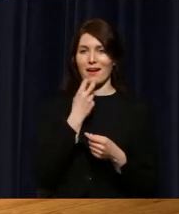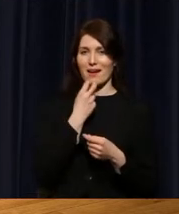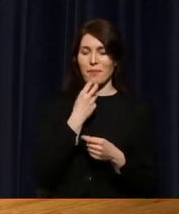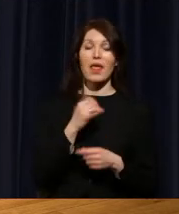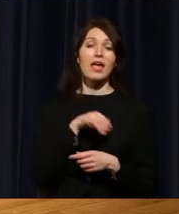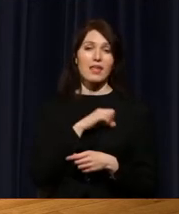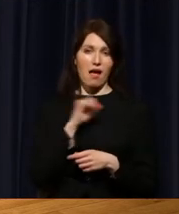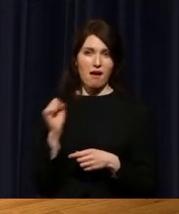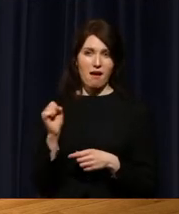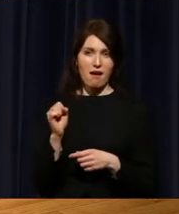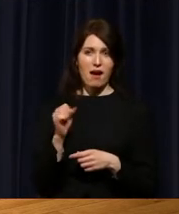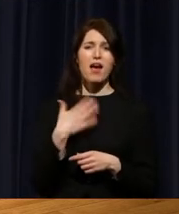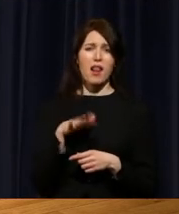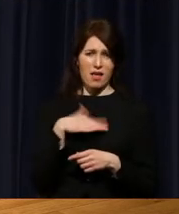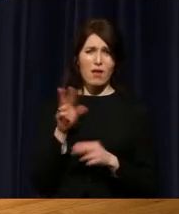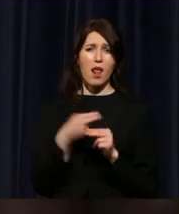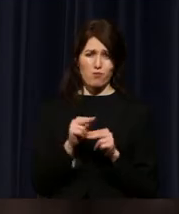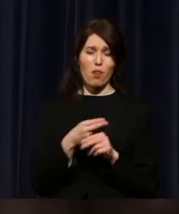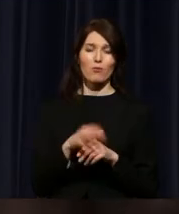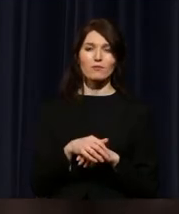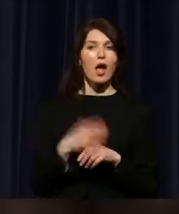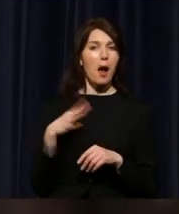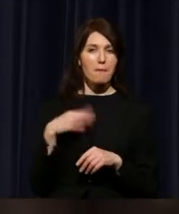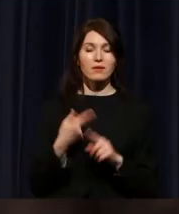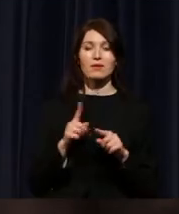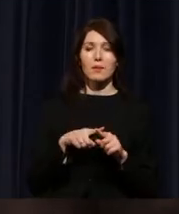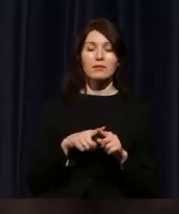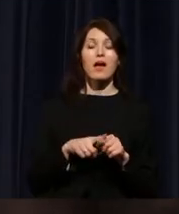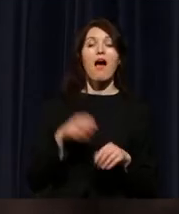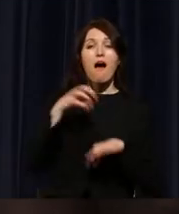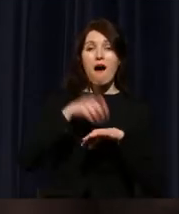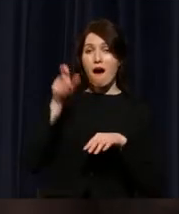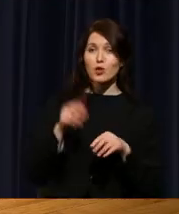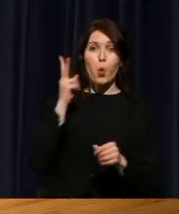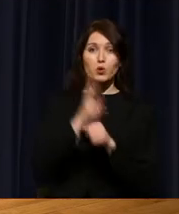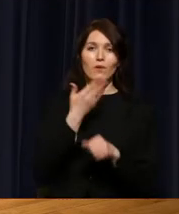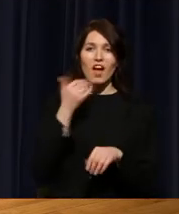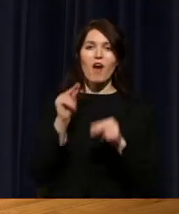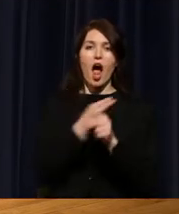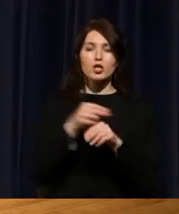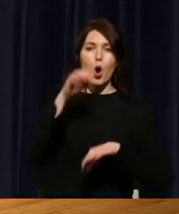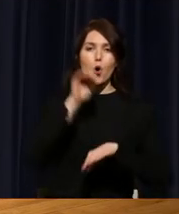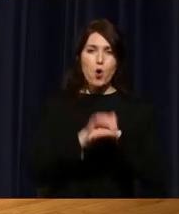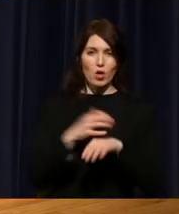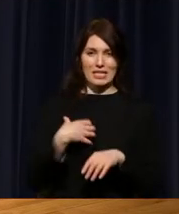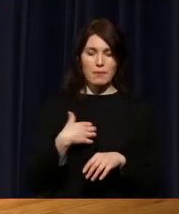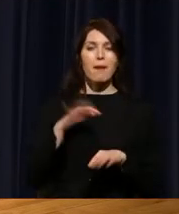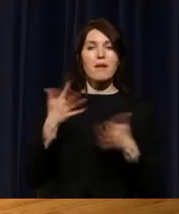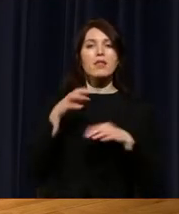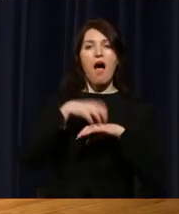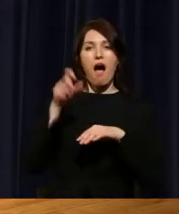Jā. Jā, tad labo. Nē, nu kāpēc? Tāpēc, ka ārsta uzdevums nav ārstēt konkrētu slimību. Ārsts skatās uz